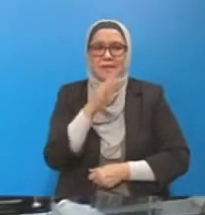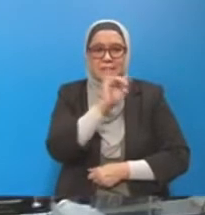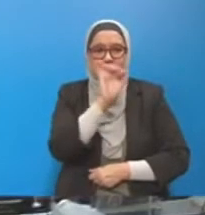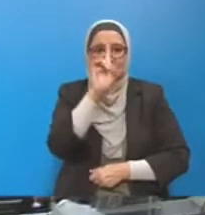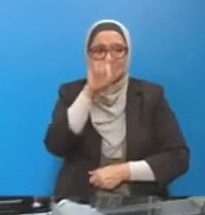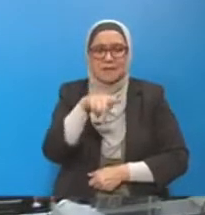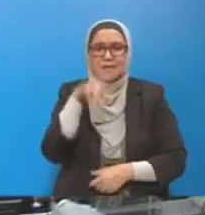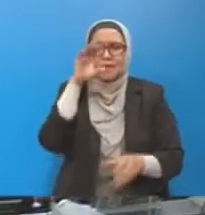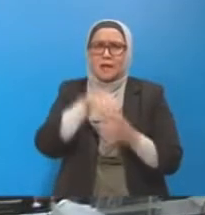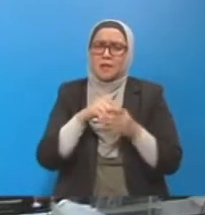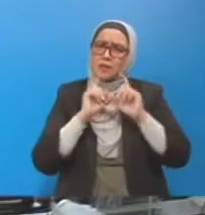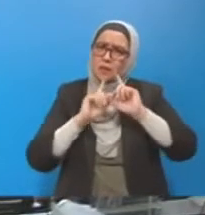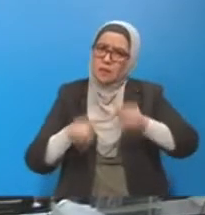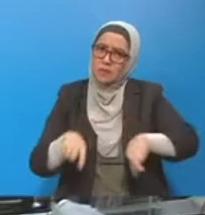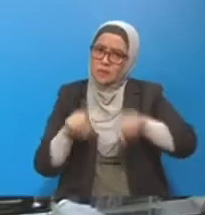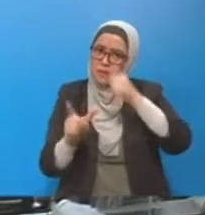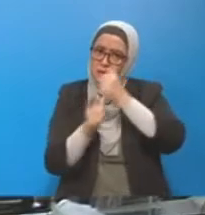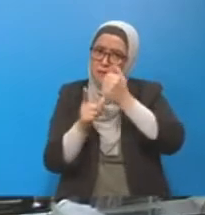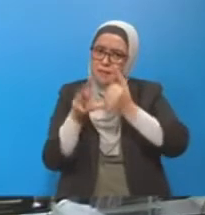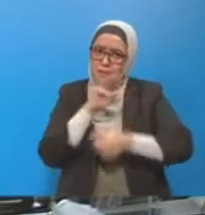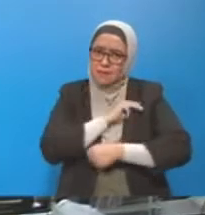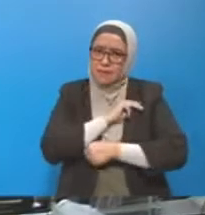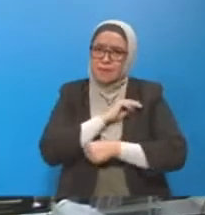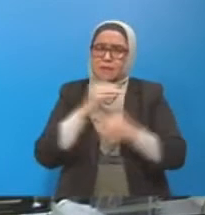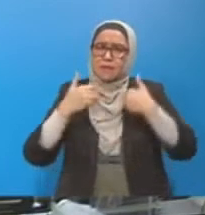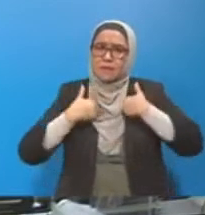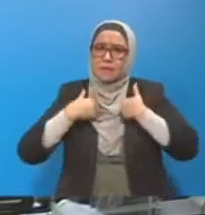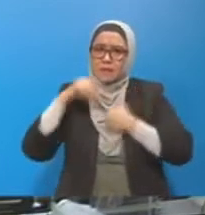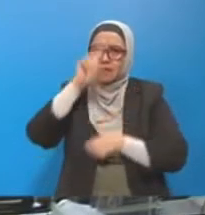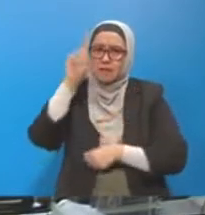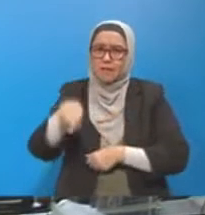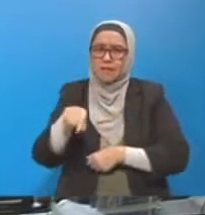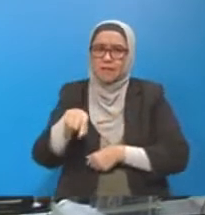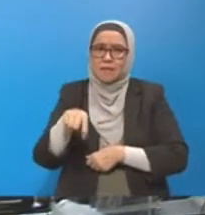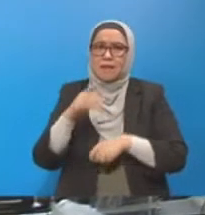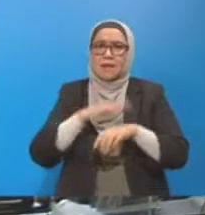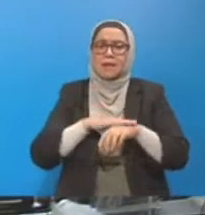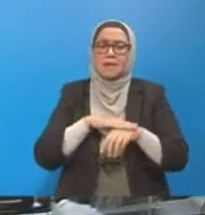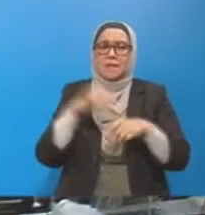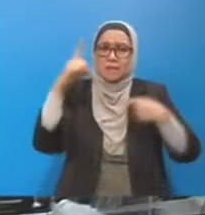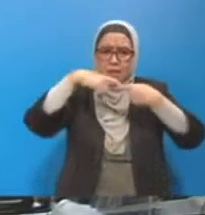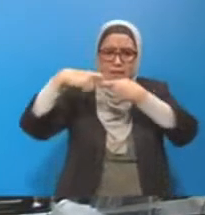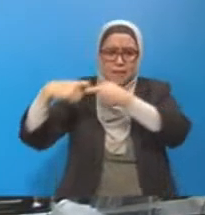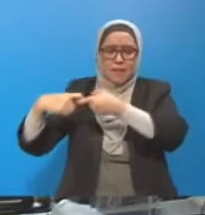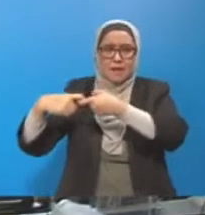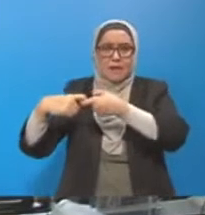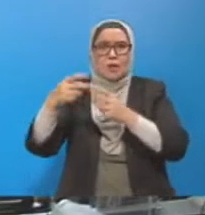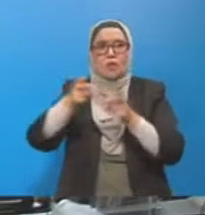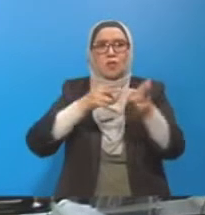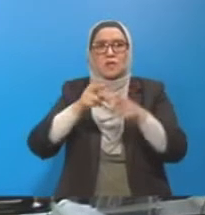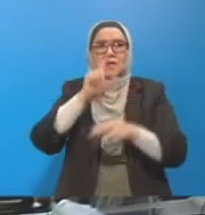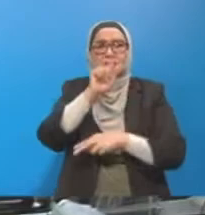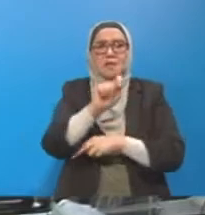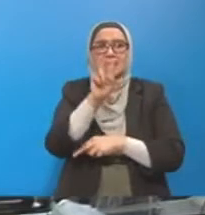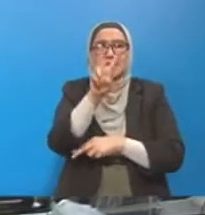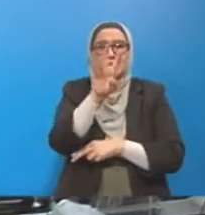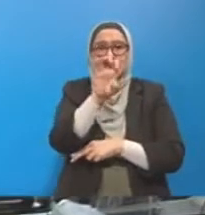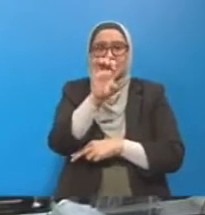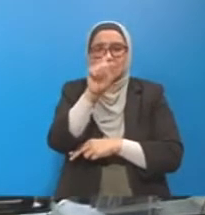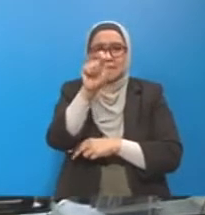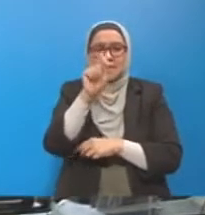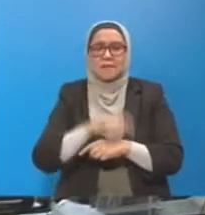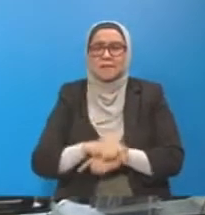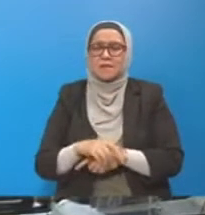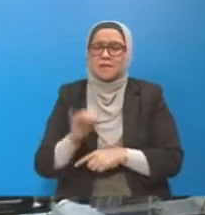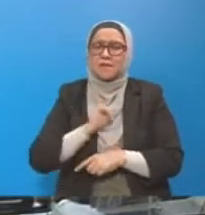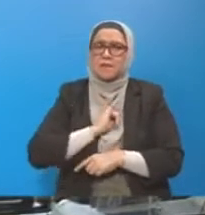ke mana menteri ada disentuh berkaitan dengan please entrip yaitu berkaitan dengan usia tiba sehingga Trapani ketombe